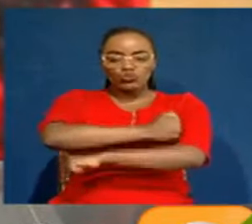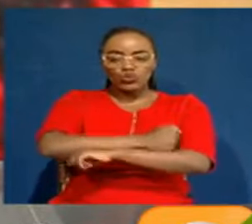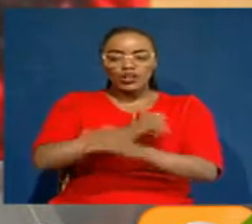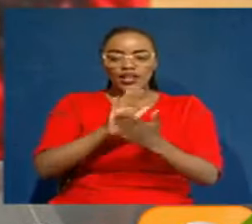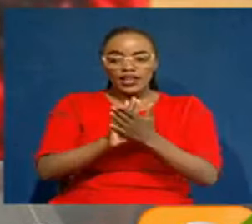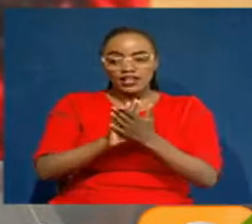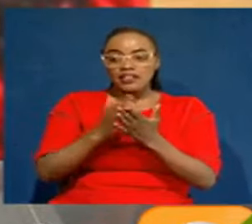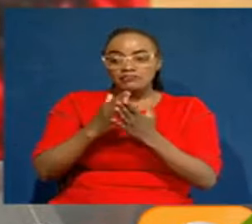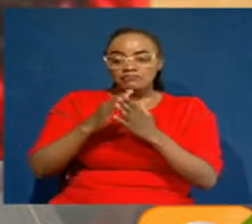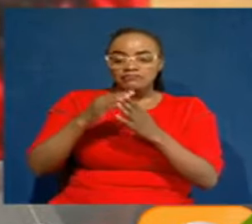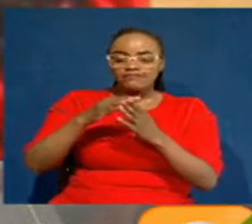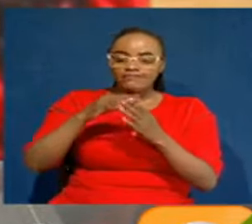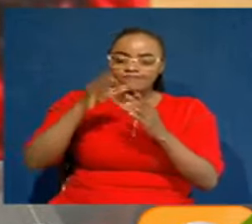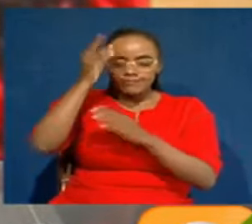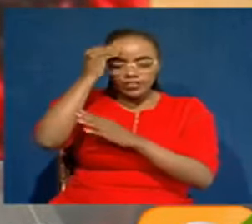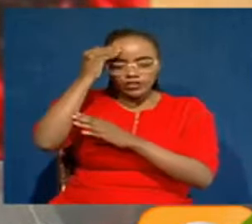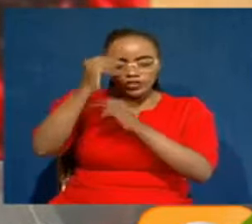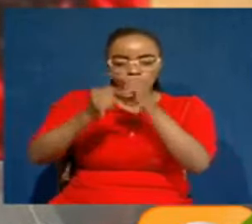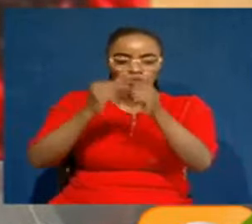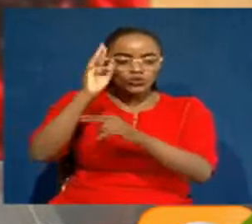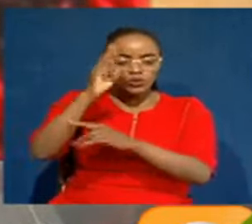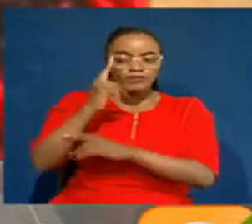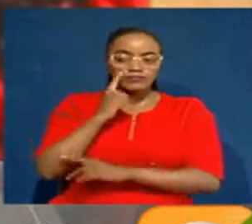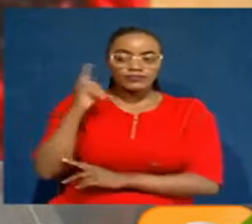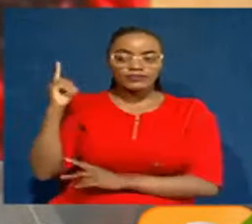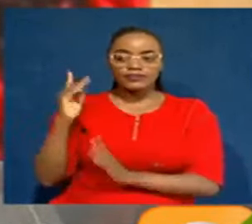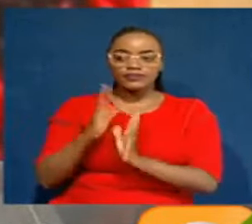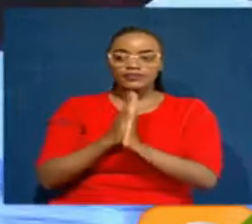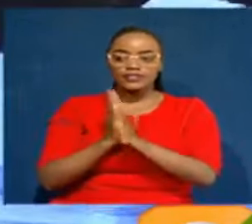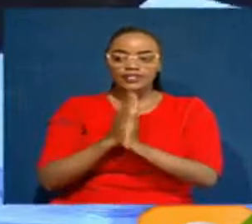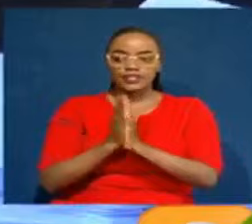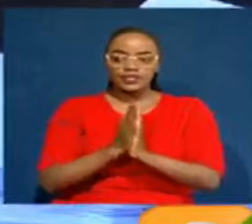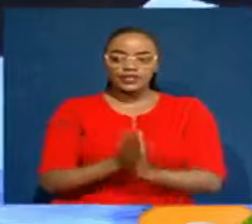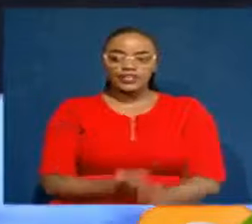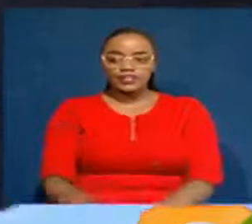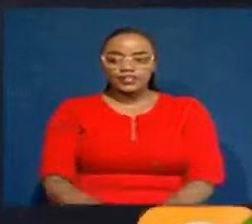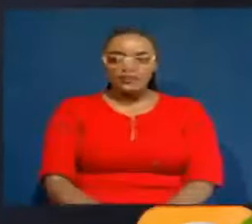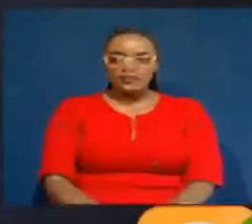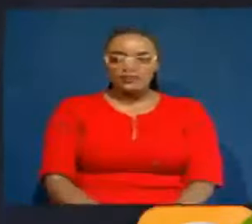masomo yataendelea. Seth Olale na taarifa hii.